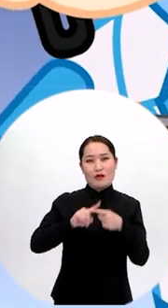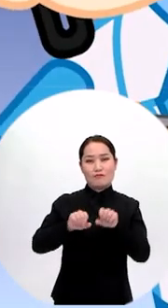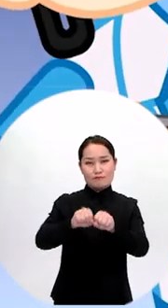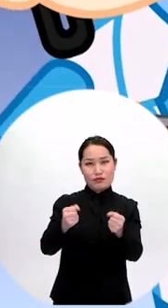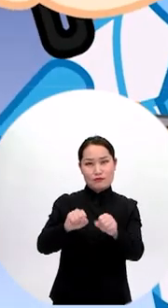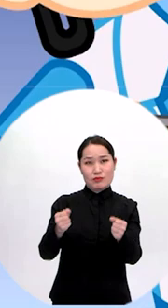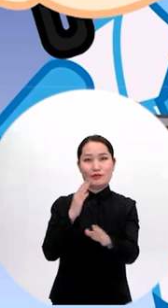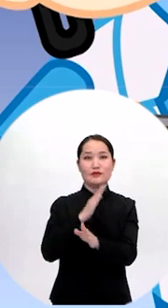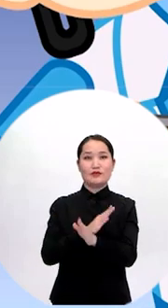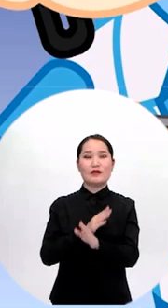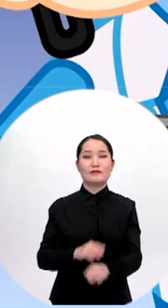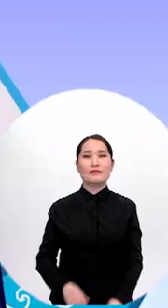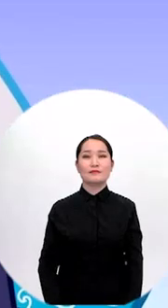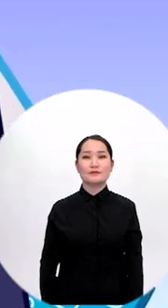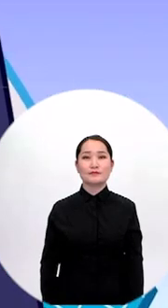хялбархан хугалчихв.